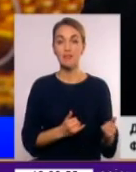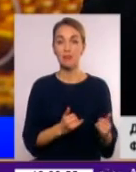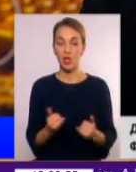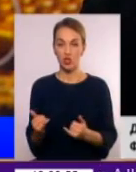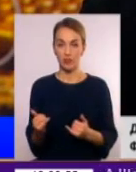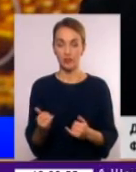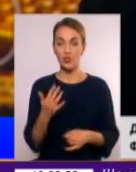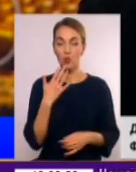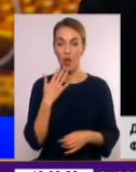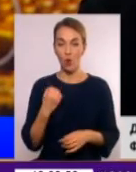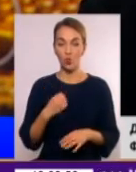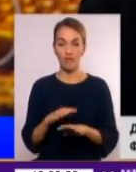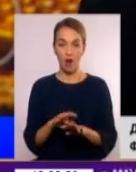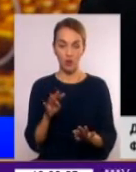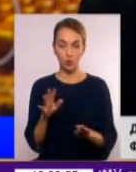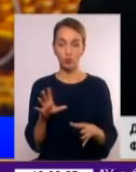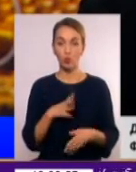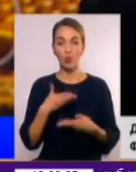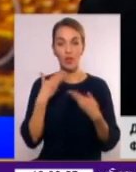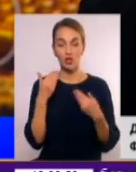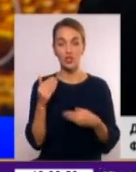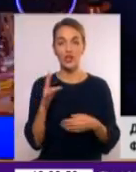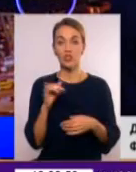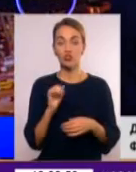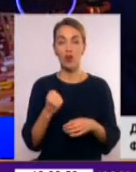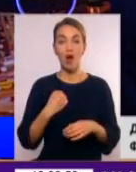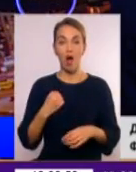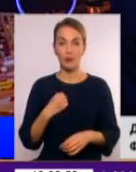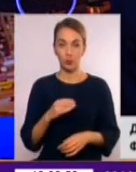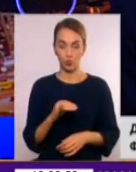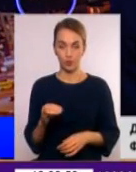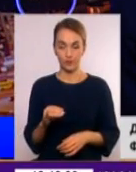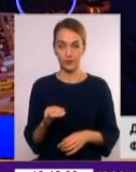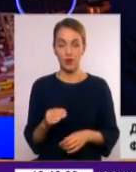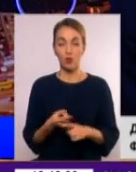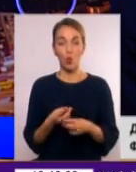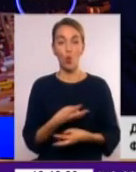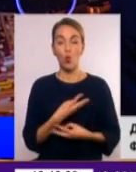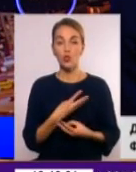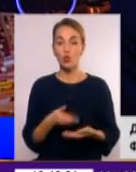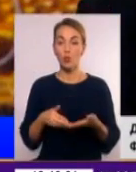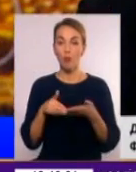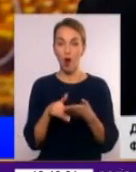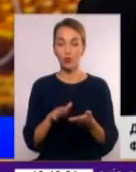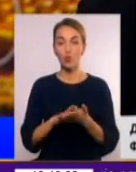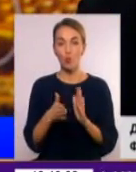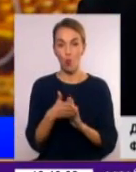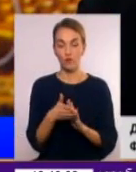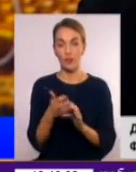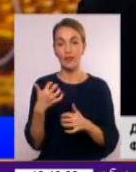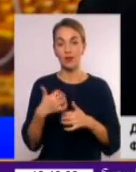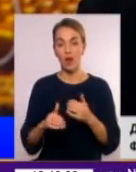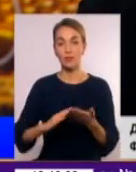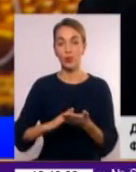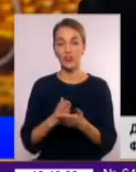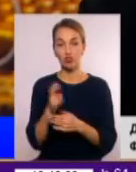забезпечити Національну гвардію було легше, ніж армію, тому що на цьому охоче допомагали умовно нейтральні